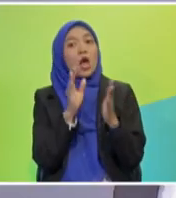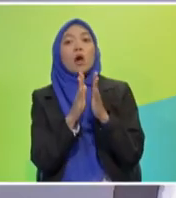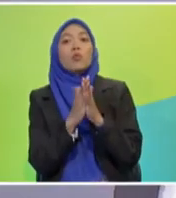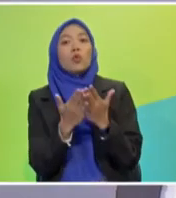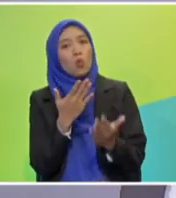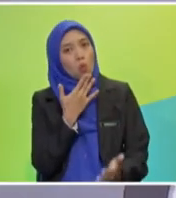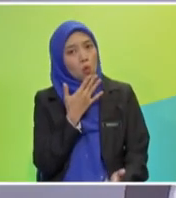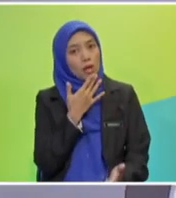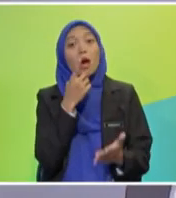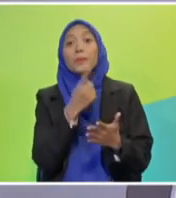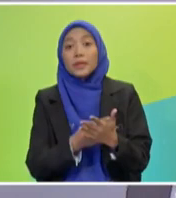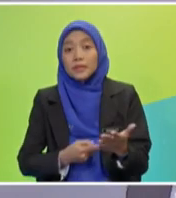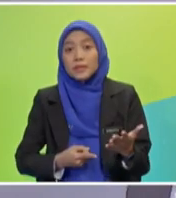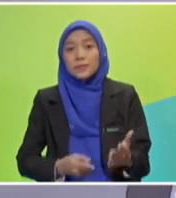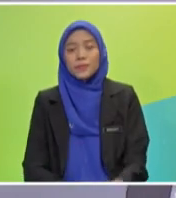akan ambilkan.